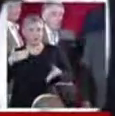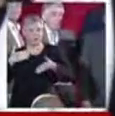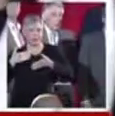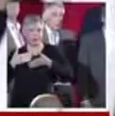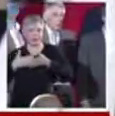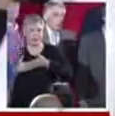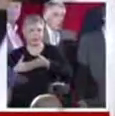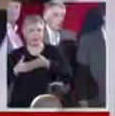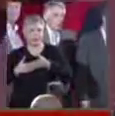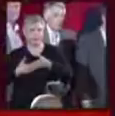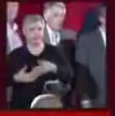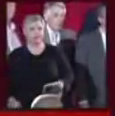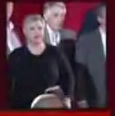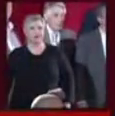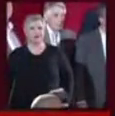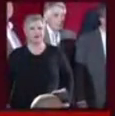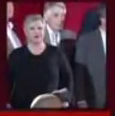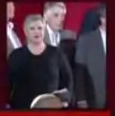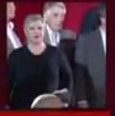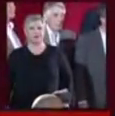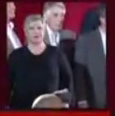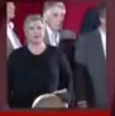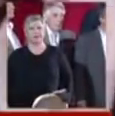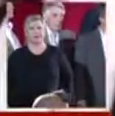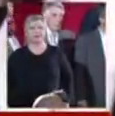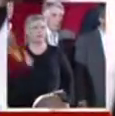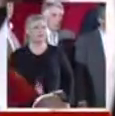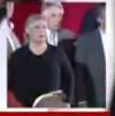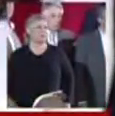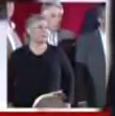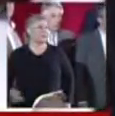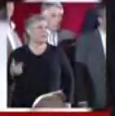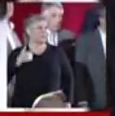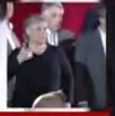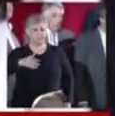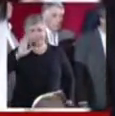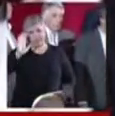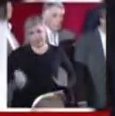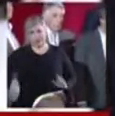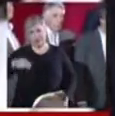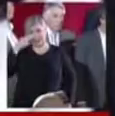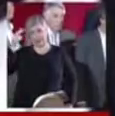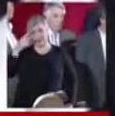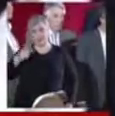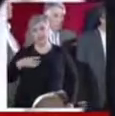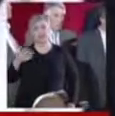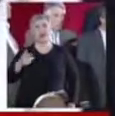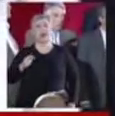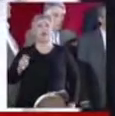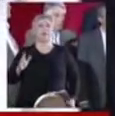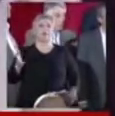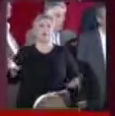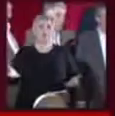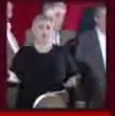στην έσχατη αλλά τελευταία αλλά όχι έσχατη μάλλον υποψήφια έτσι δεν